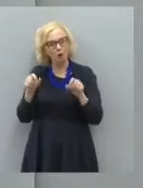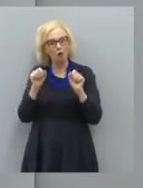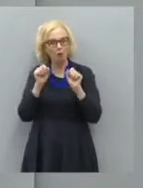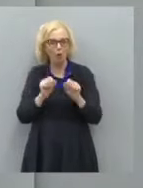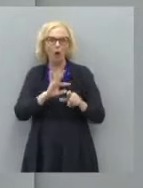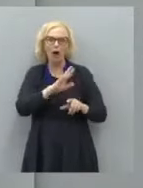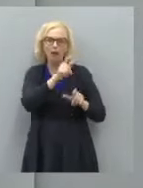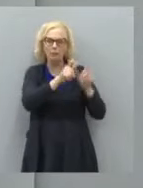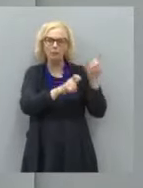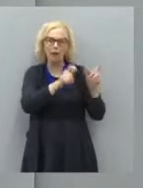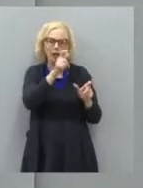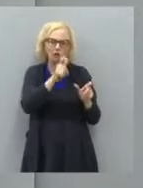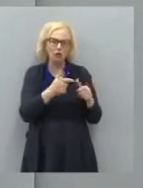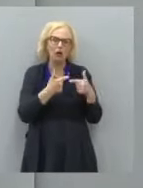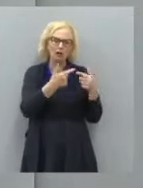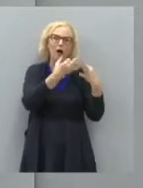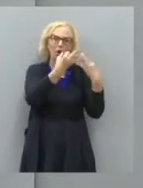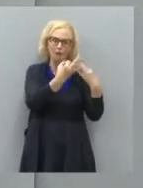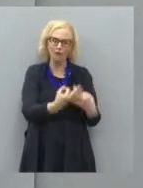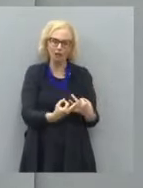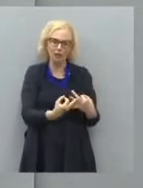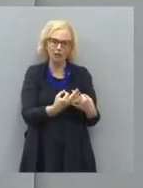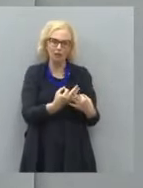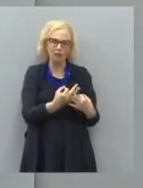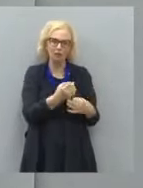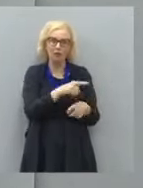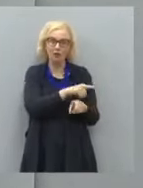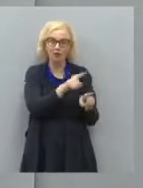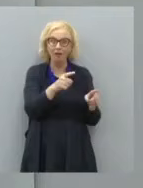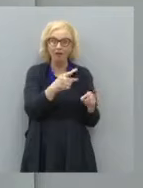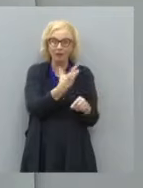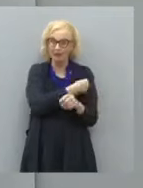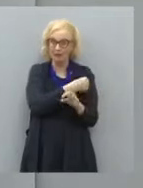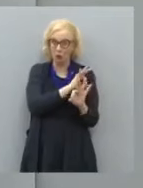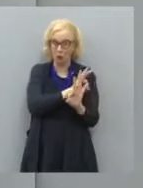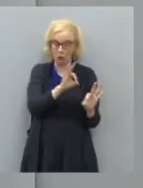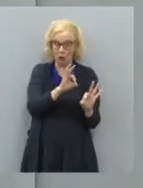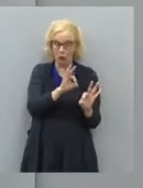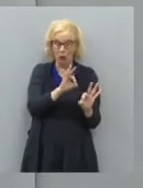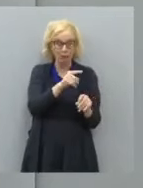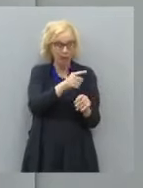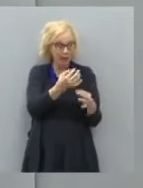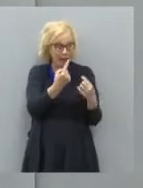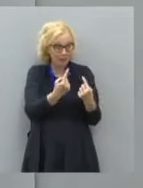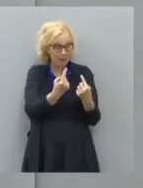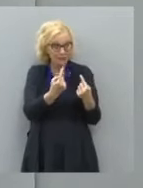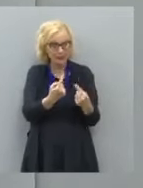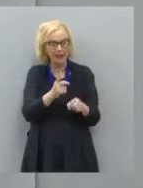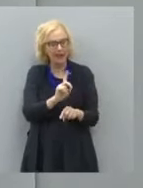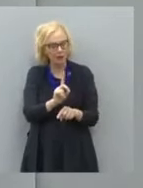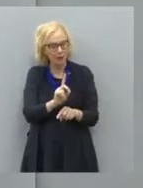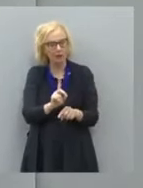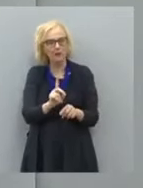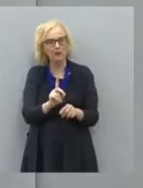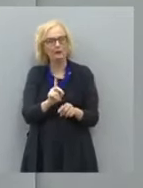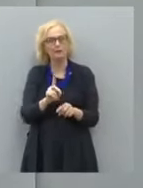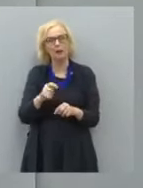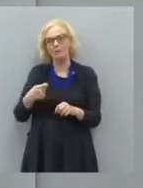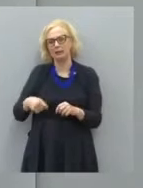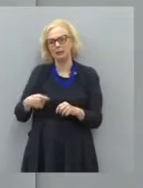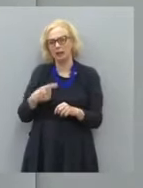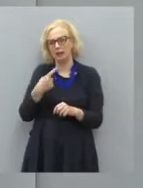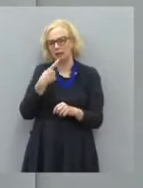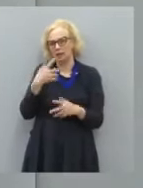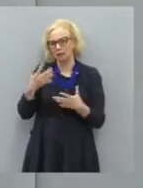di convincere nel loro ambiente le altre persone a vaccinarsi a non aspettare come ha giustamente detto il presidente